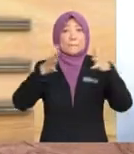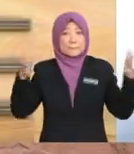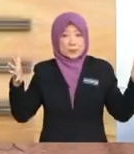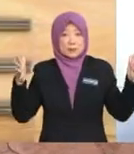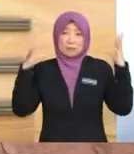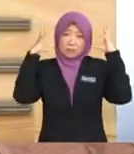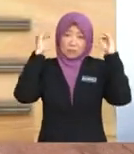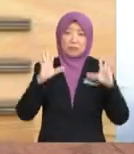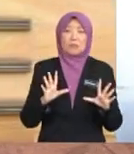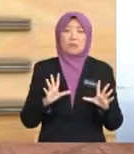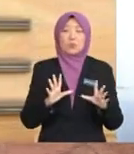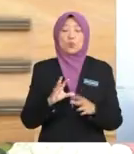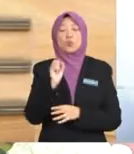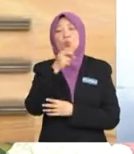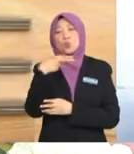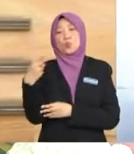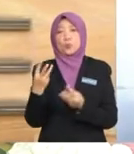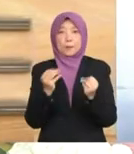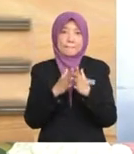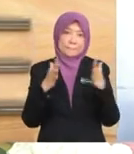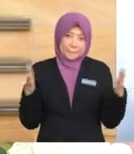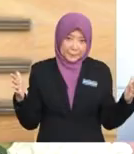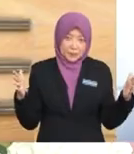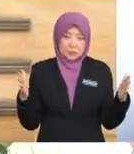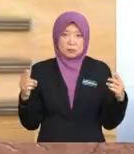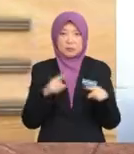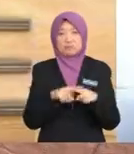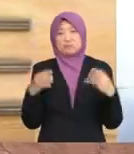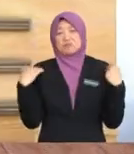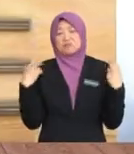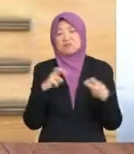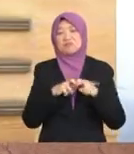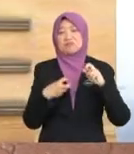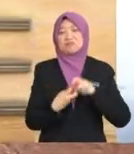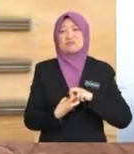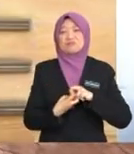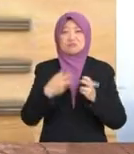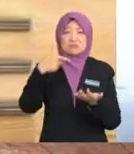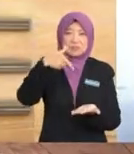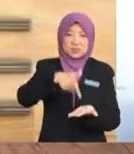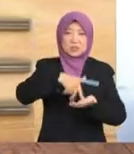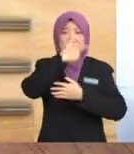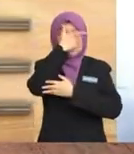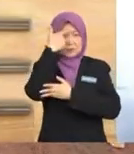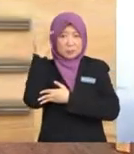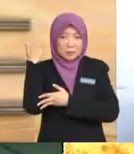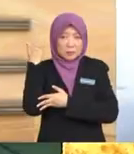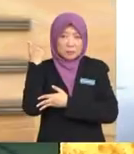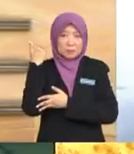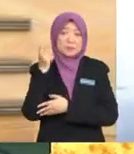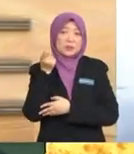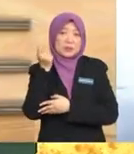cikgu. Nak yang lebih besar daripada yang ni. Tapi kita ada masalah lagi. Kenapa dia? Sebab adik tu tadi dia